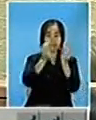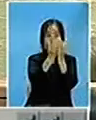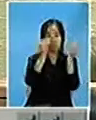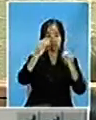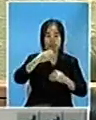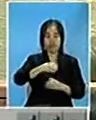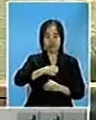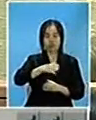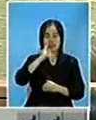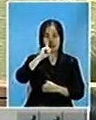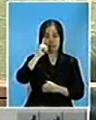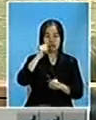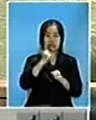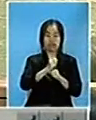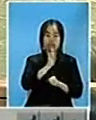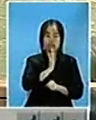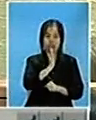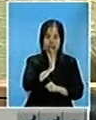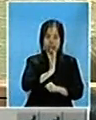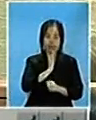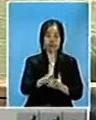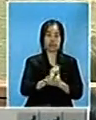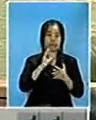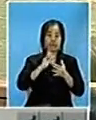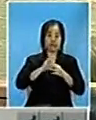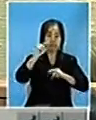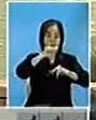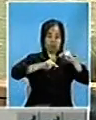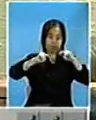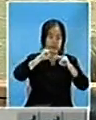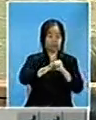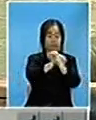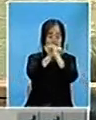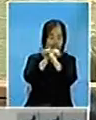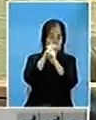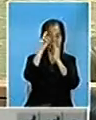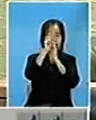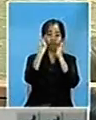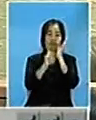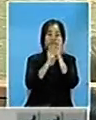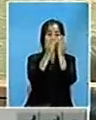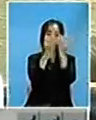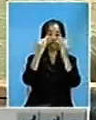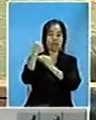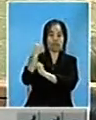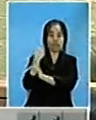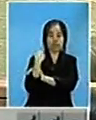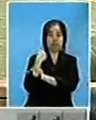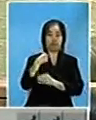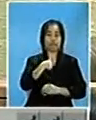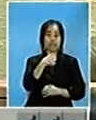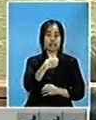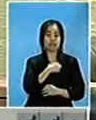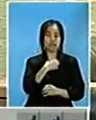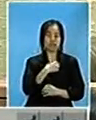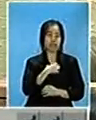ธรรมและความยุติธรรมในการที่ปกป้องและกฎหมายรัฐธรรมนูญของประเทศที่เราต้องการประชาธิปไต